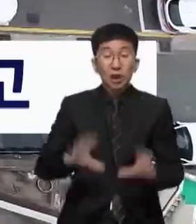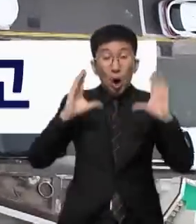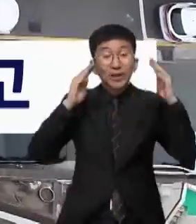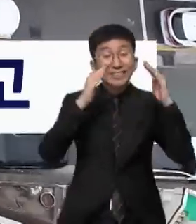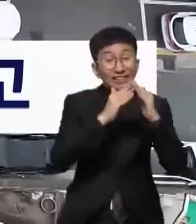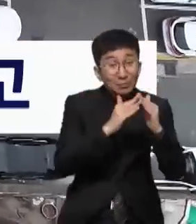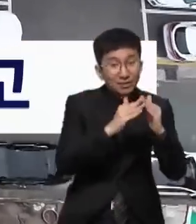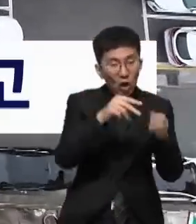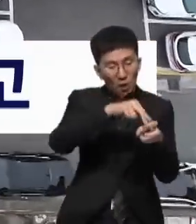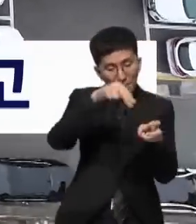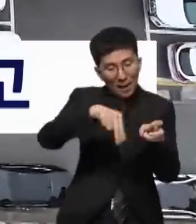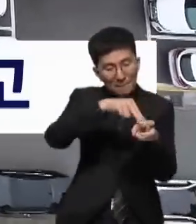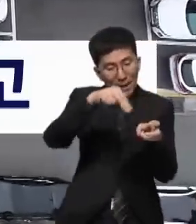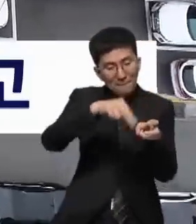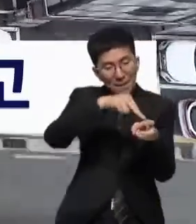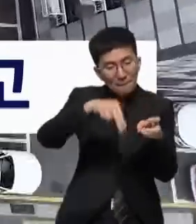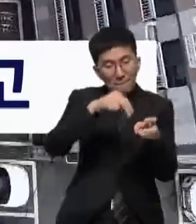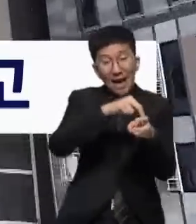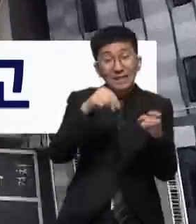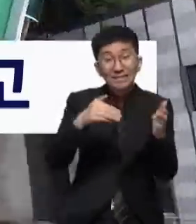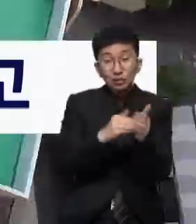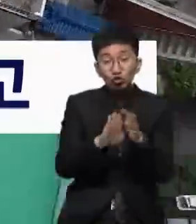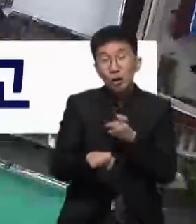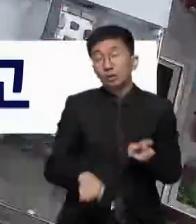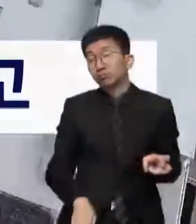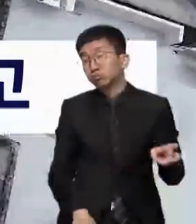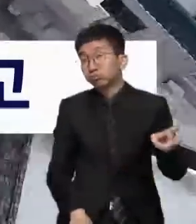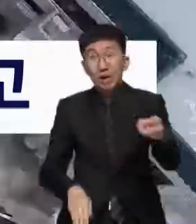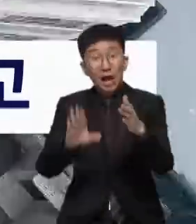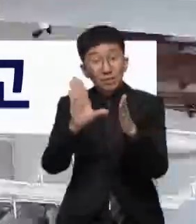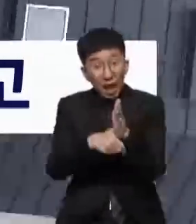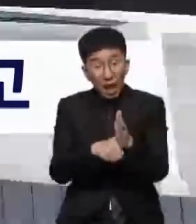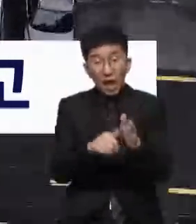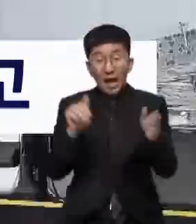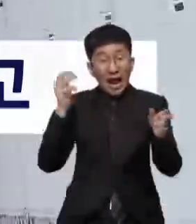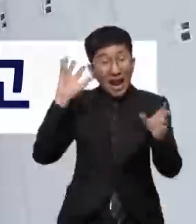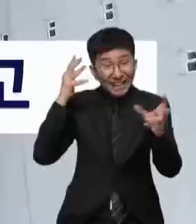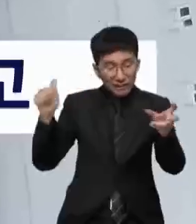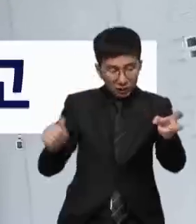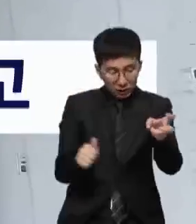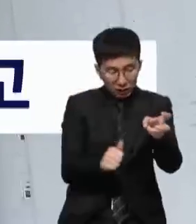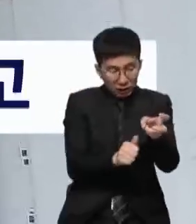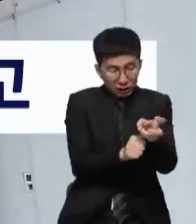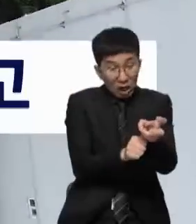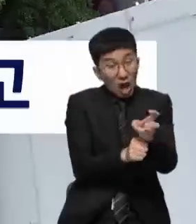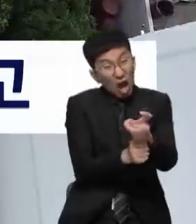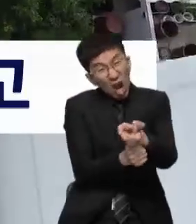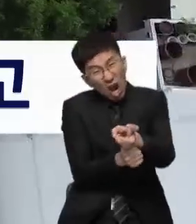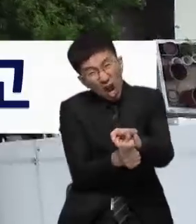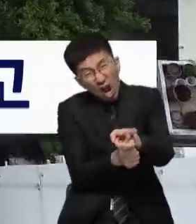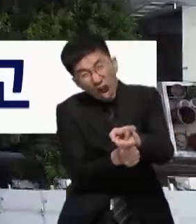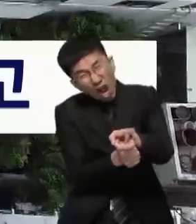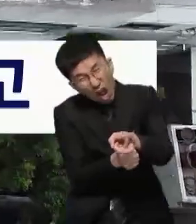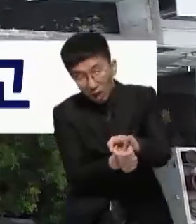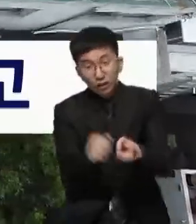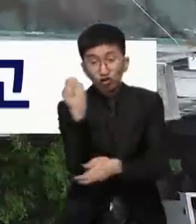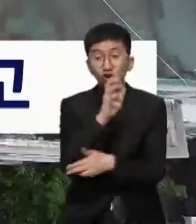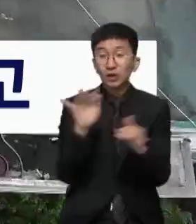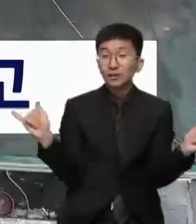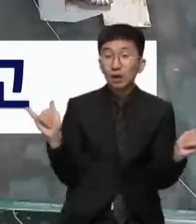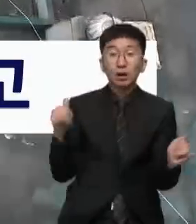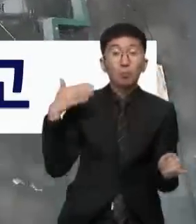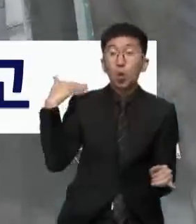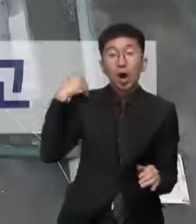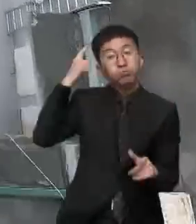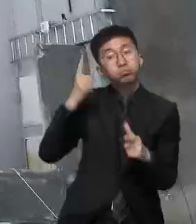앞에서 아이들을 내려주고 통학차가 다시 출발하는 과정에서 A군이 차 뒤쪽 아래에 끼었는데 운전기사가 이를